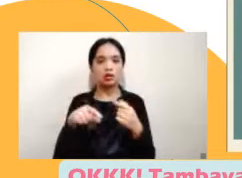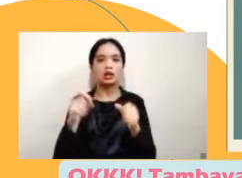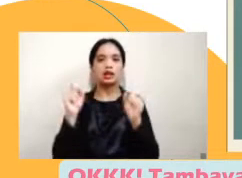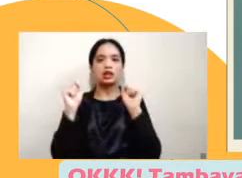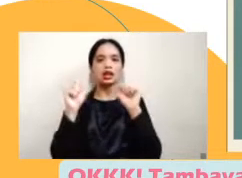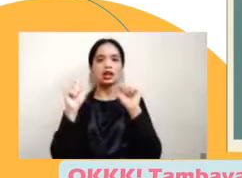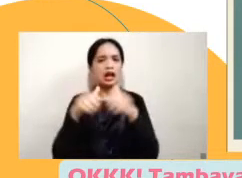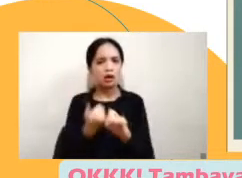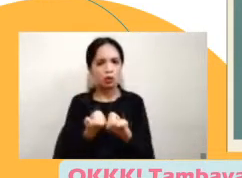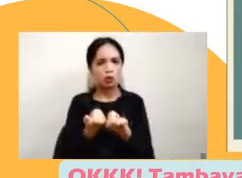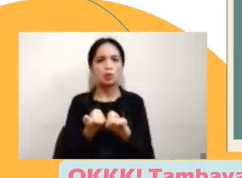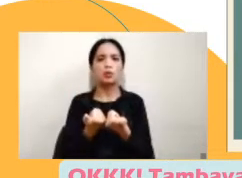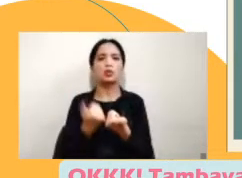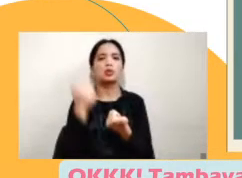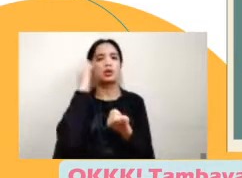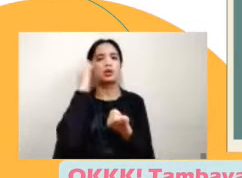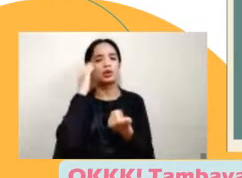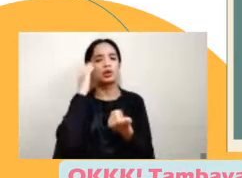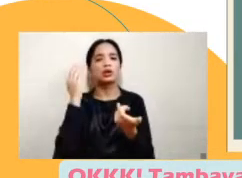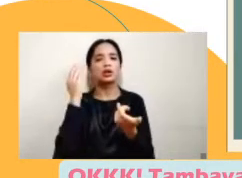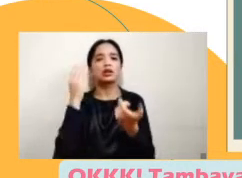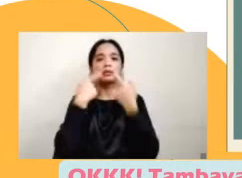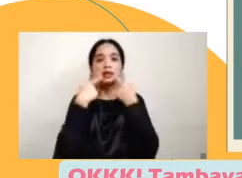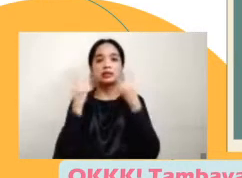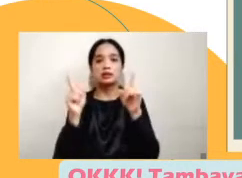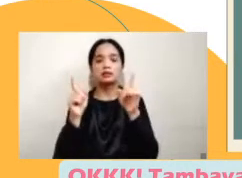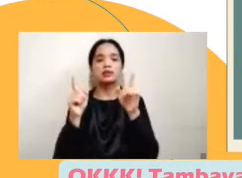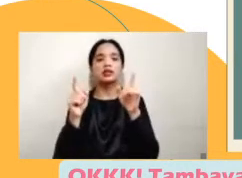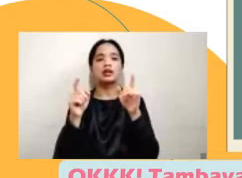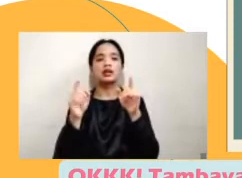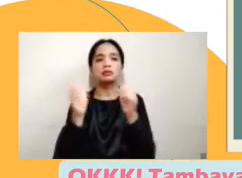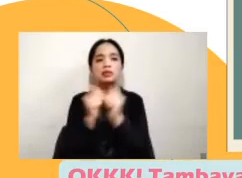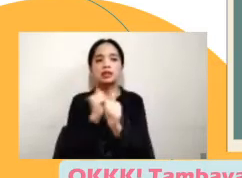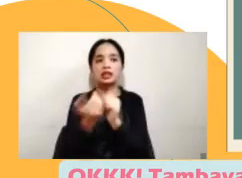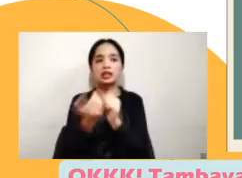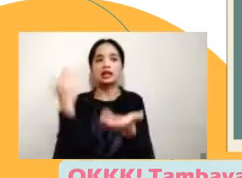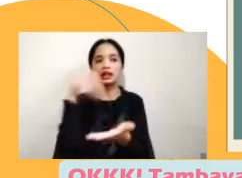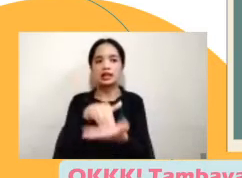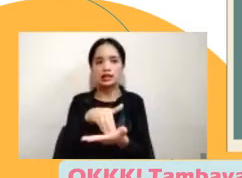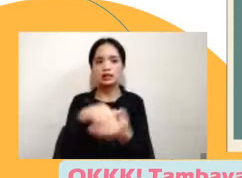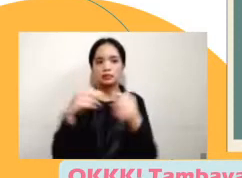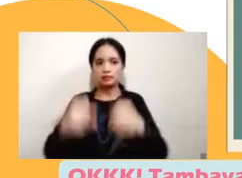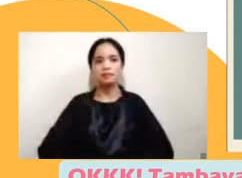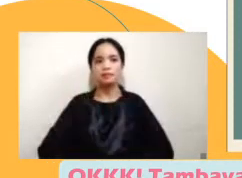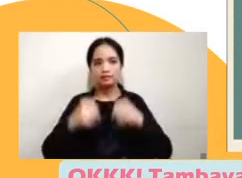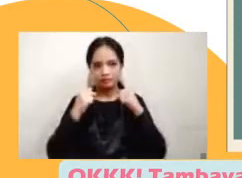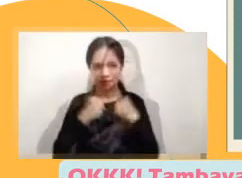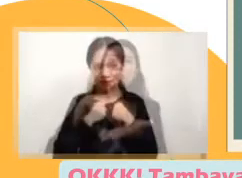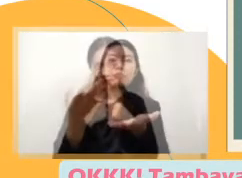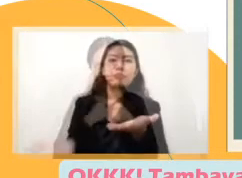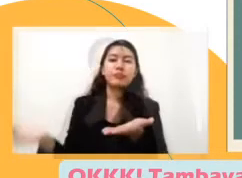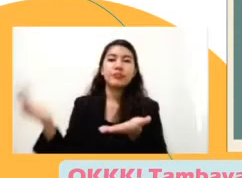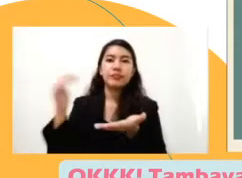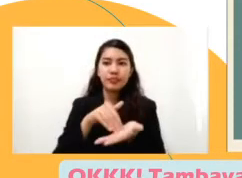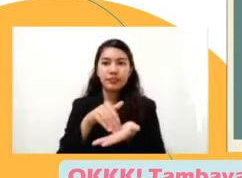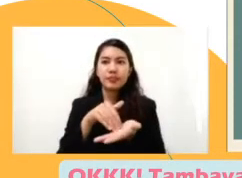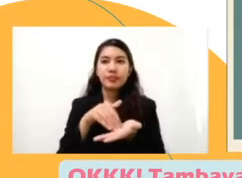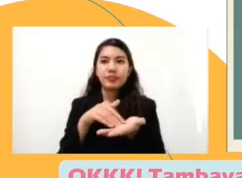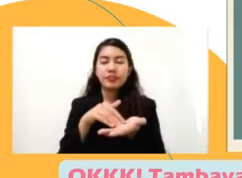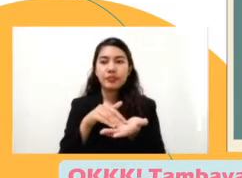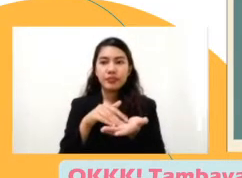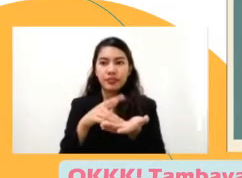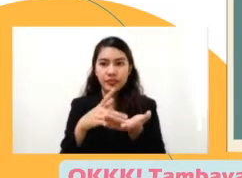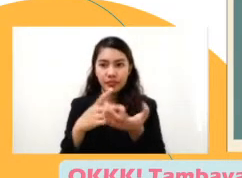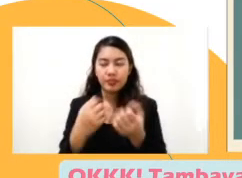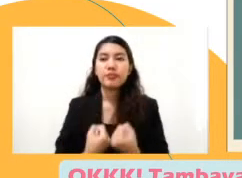mula sa ating pagkadapa at sa ating muling pagbangon, no? Gaya nga ng